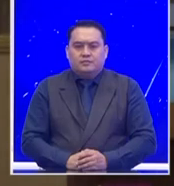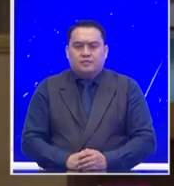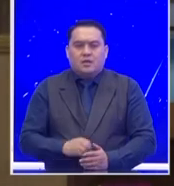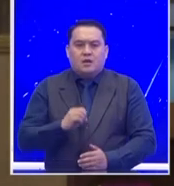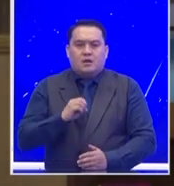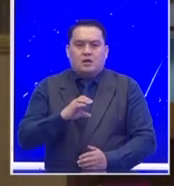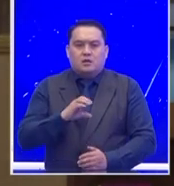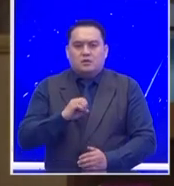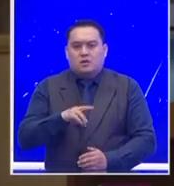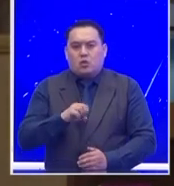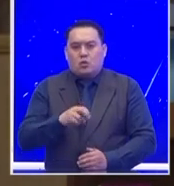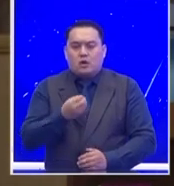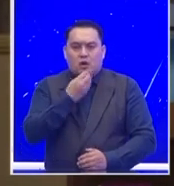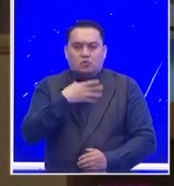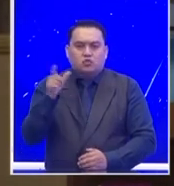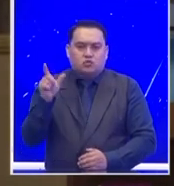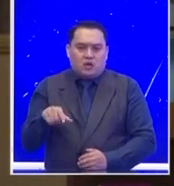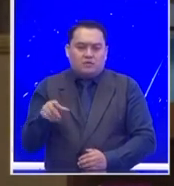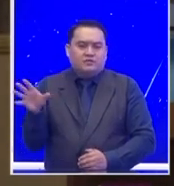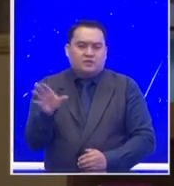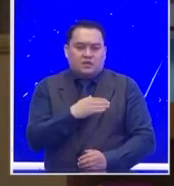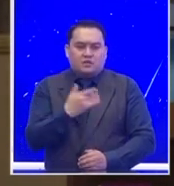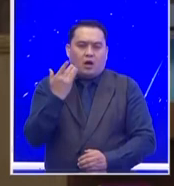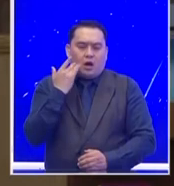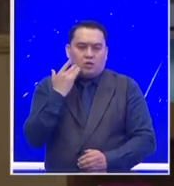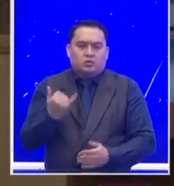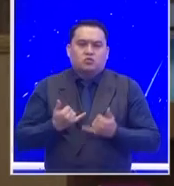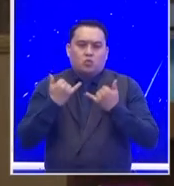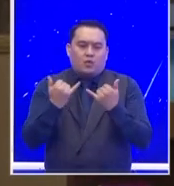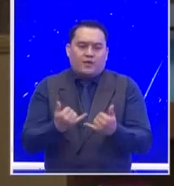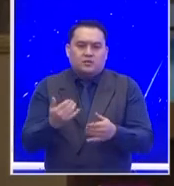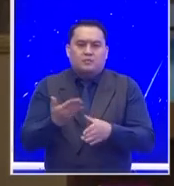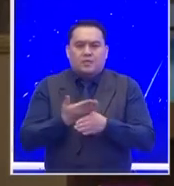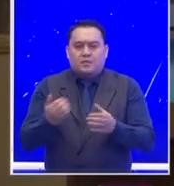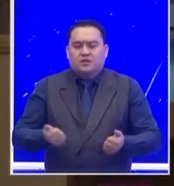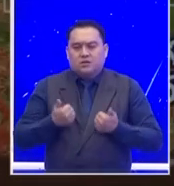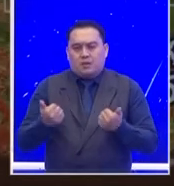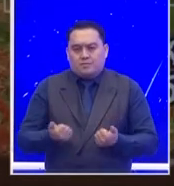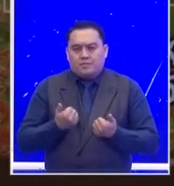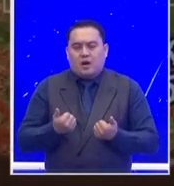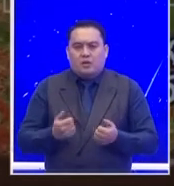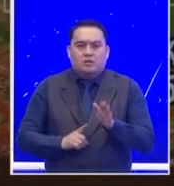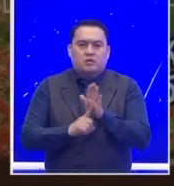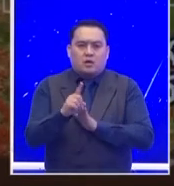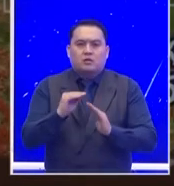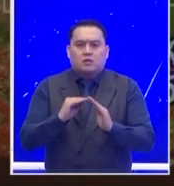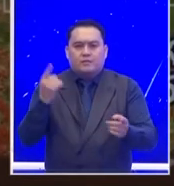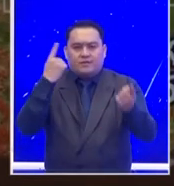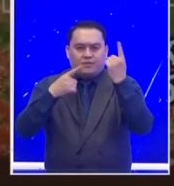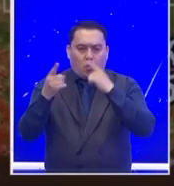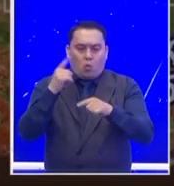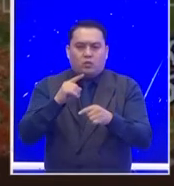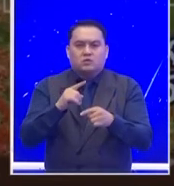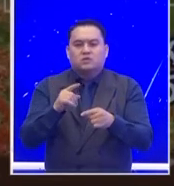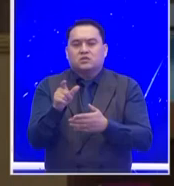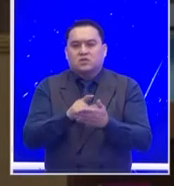Есенкул был очень хорошим человеком. При жизни он ко всем относился одинаково и старался всем помогать. Он поддерживал начинания детей в творчестве, печатал